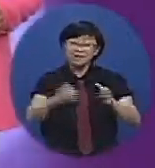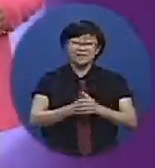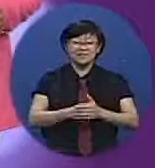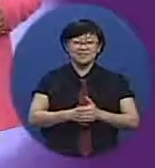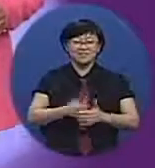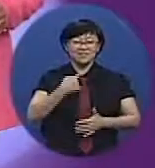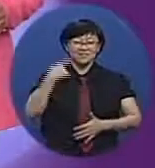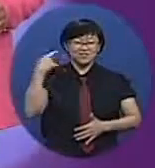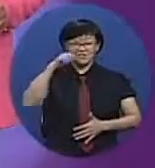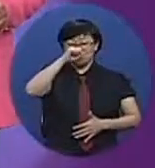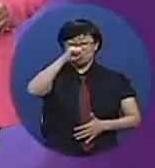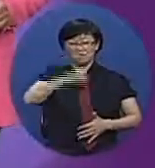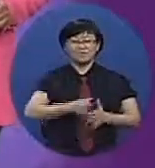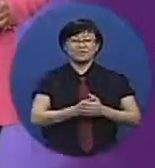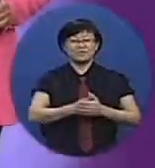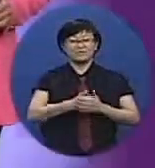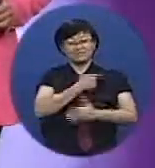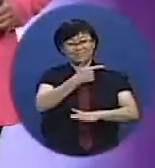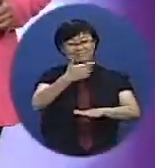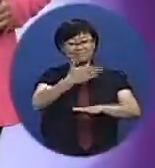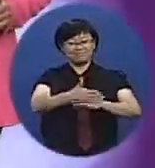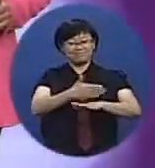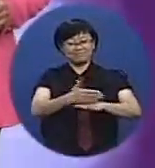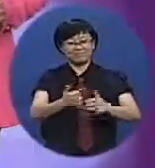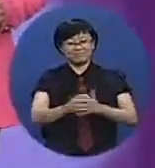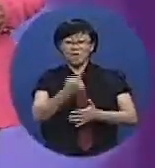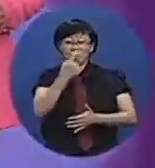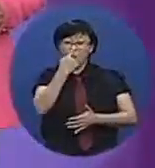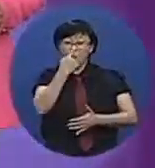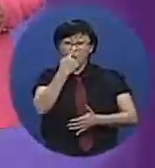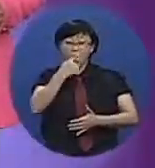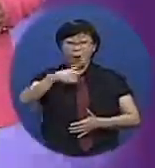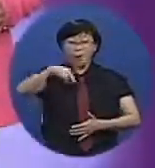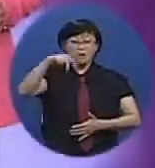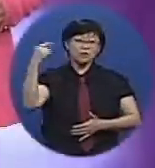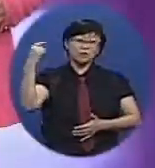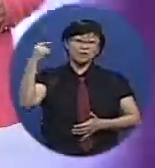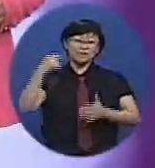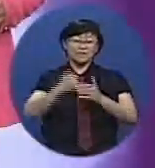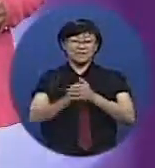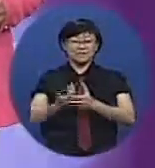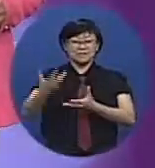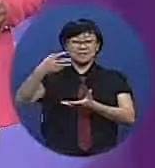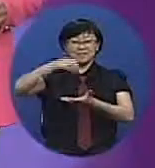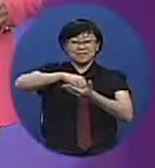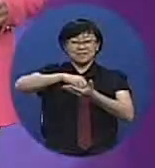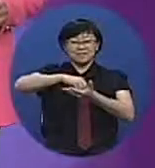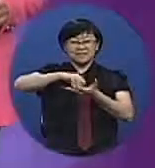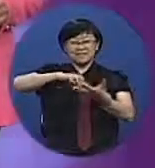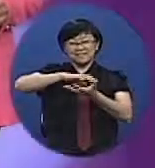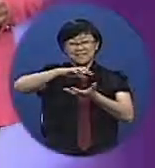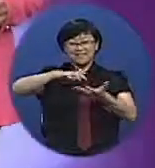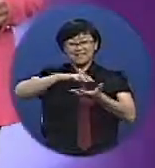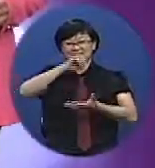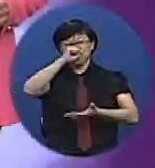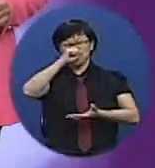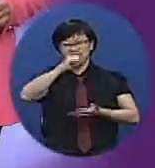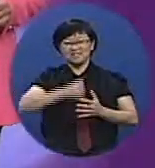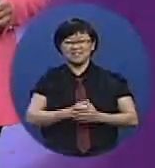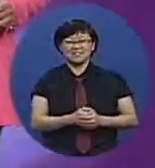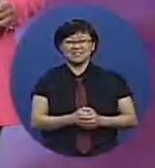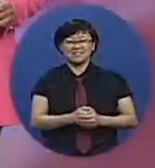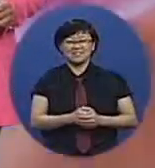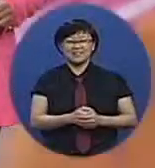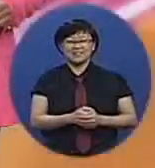그냥 예술이세요. 아유, 감사합니다. 이 콧소리 있잖아요. 예, 예. 그 소리가 아주 기가 막힙니다.